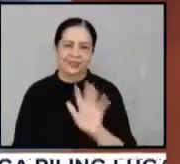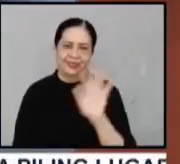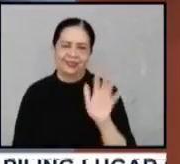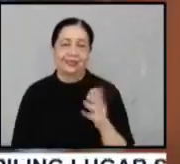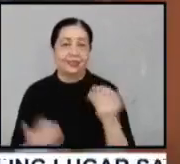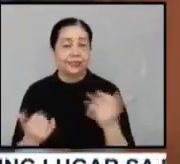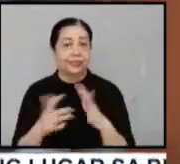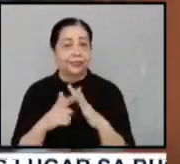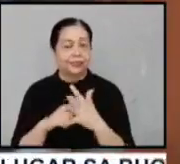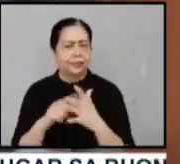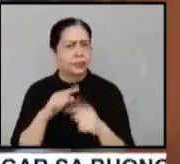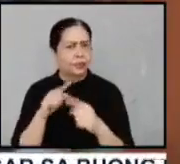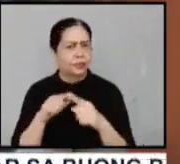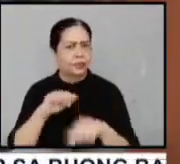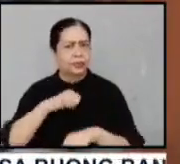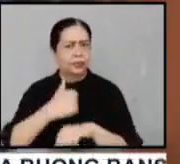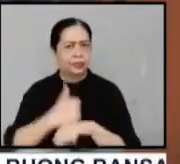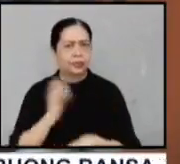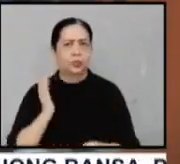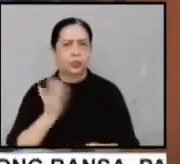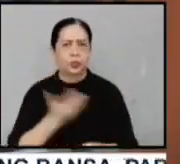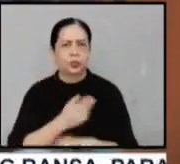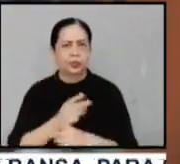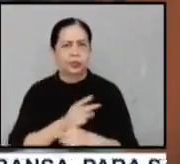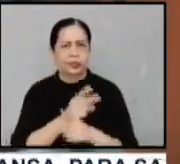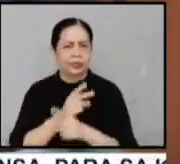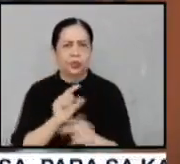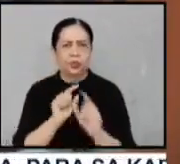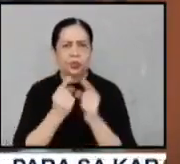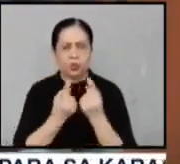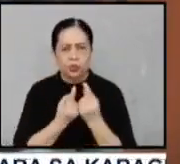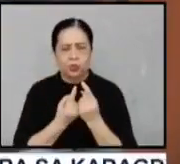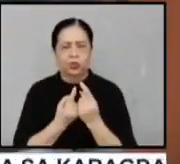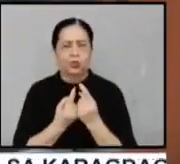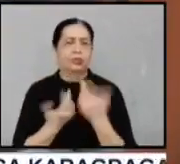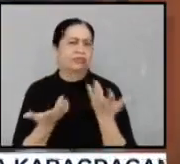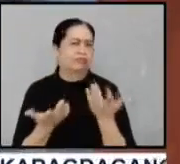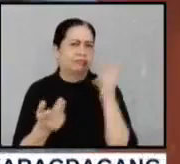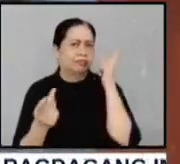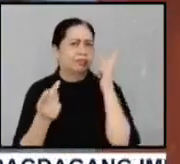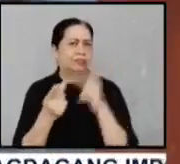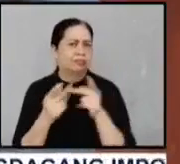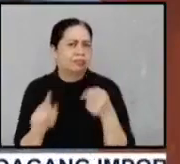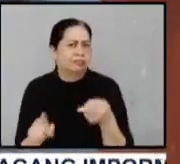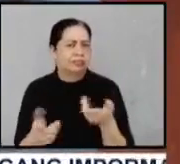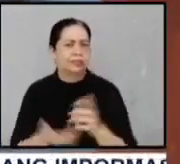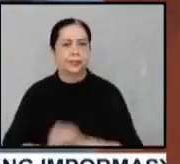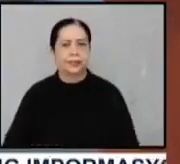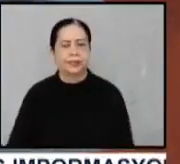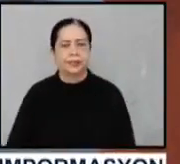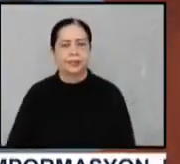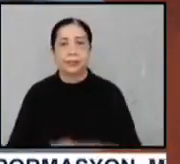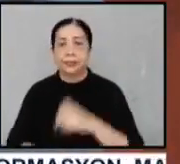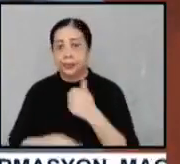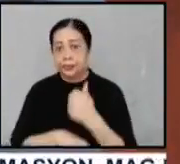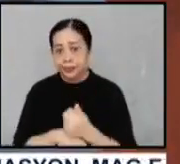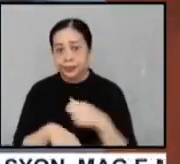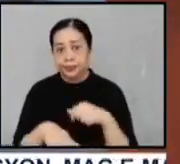kailan po ba itinatag itong We Care Group at ano po ba ang objective nito? Tinatag namin to